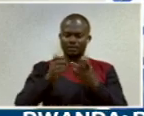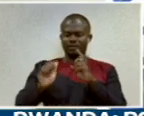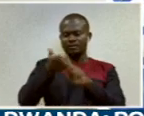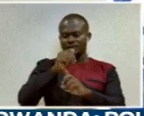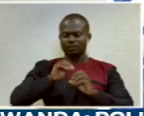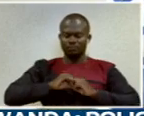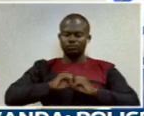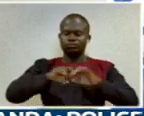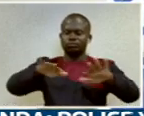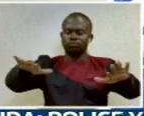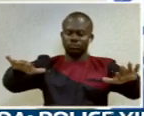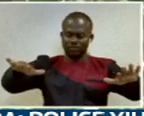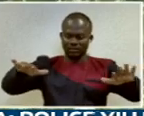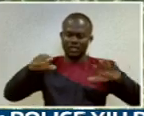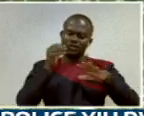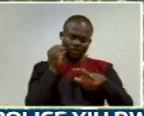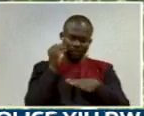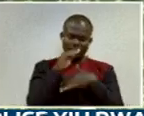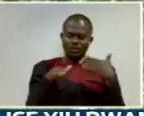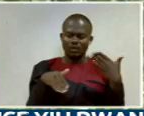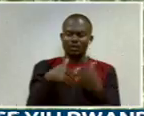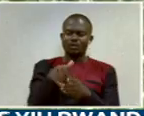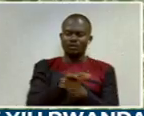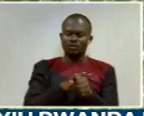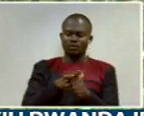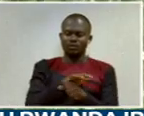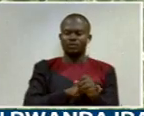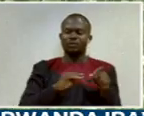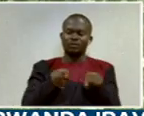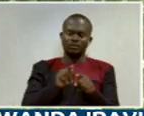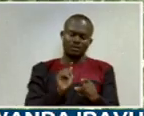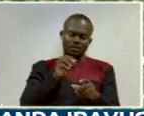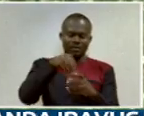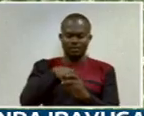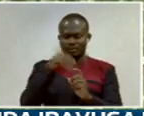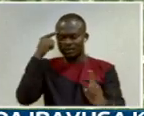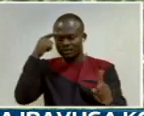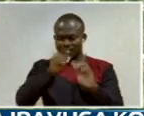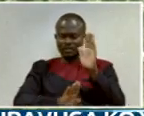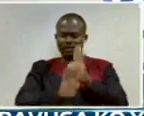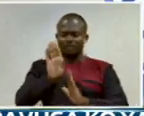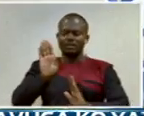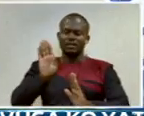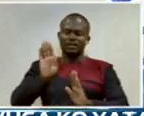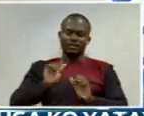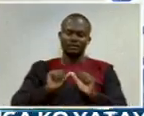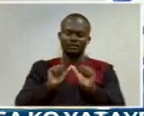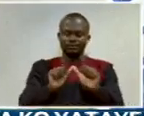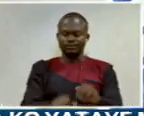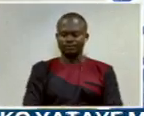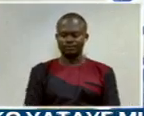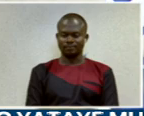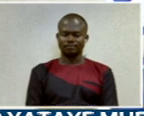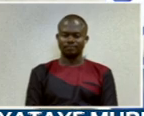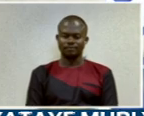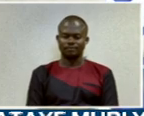yo gusakaza amashanyarazi ku ngo zose 100% nk'uko bikubiye mu ntego z'iterambere rirambye. One thing that has been